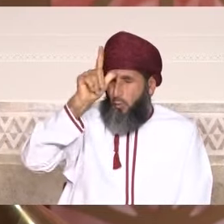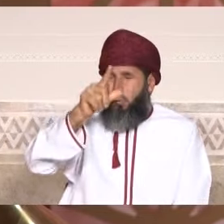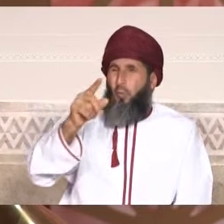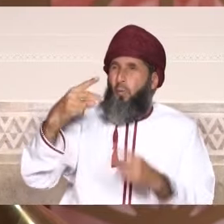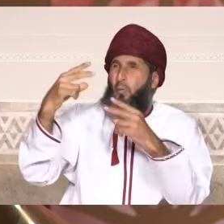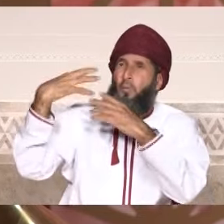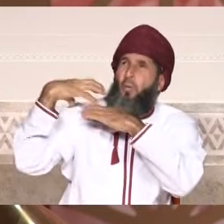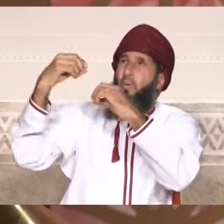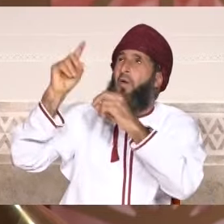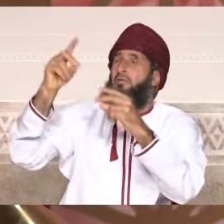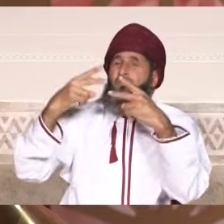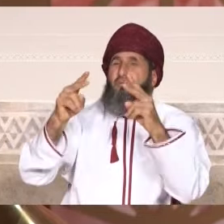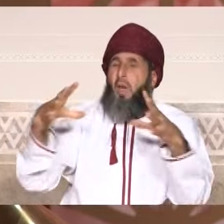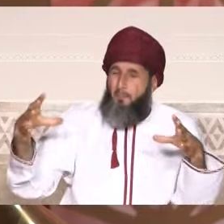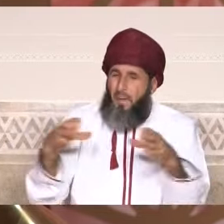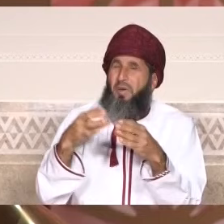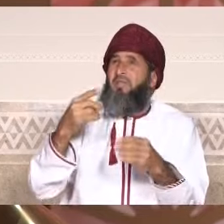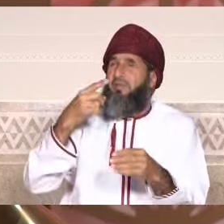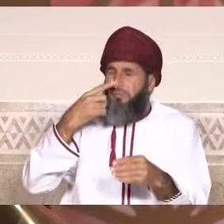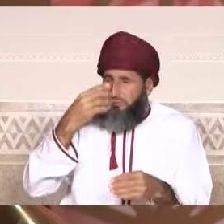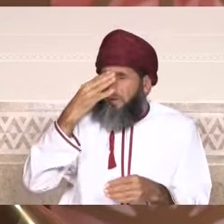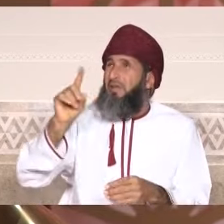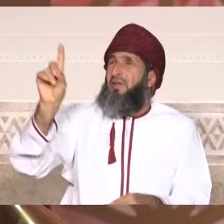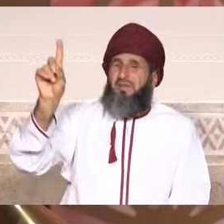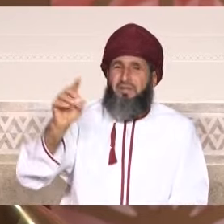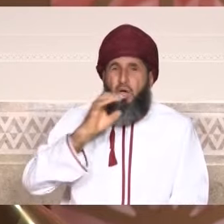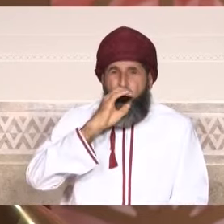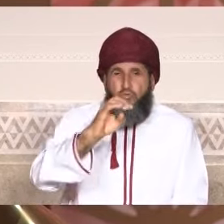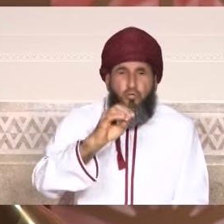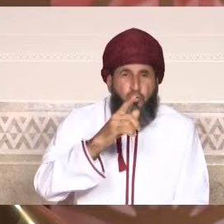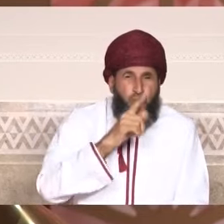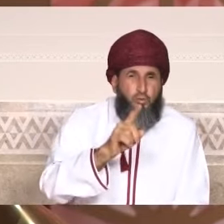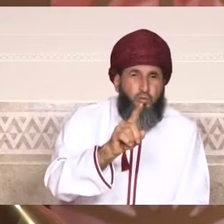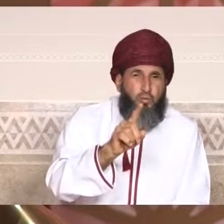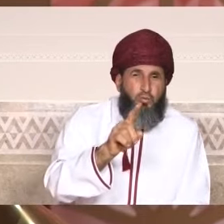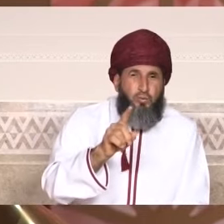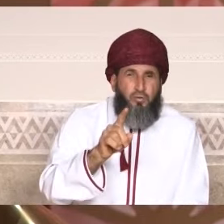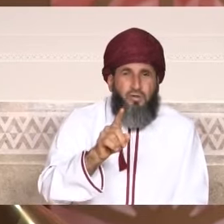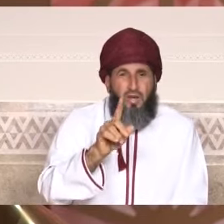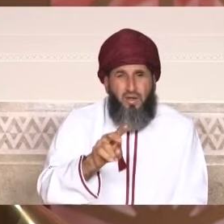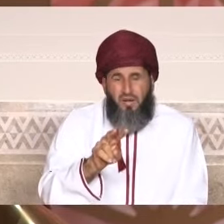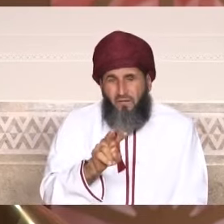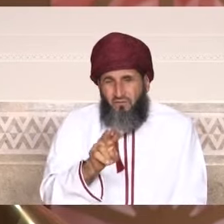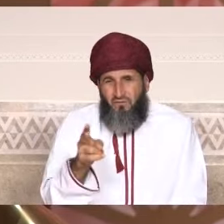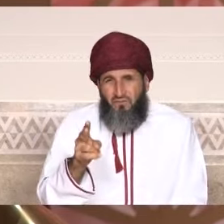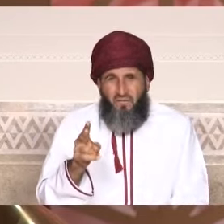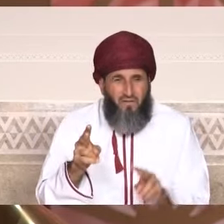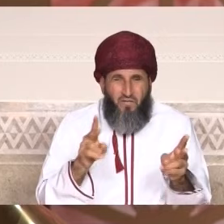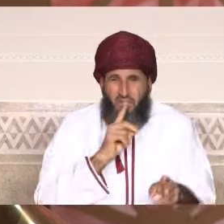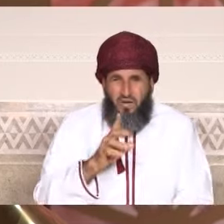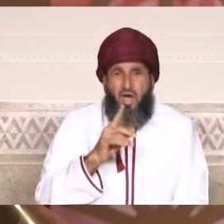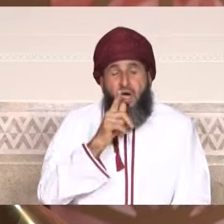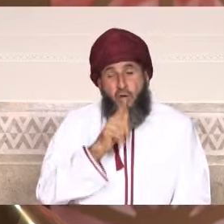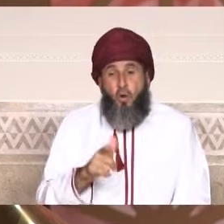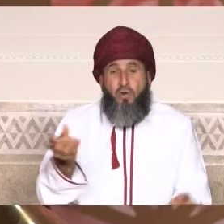ومنكم وجمعنا على طاعته إنه سميع مجيب. آمين يا رب. أما الجواب عن المسألة فالمسألة لا تخلو من خلاف فقهي، لكن القول